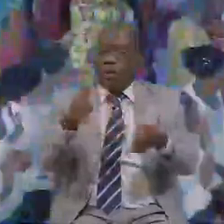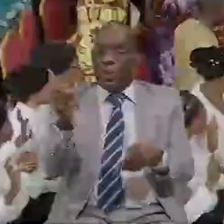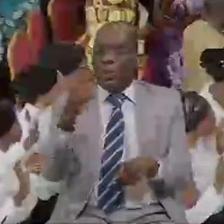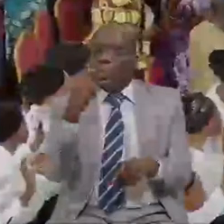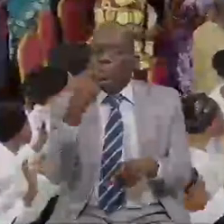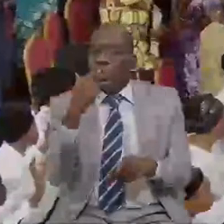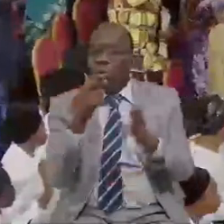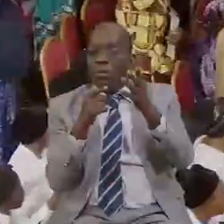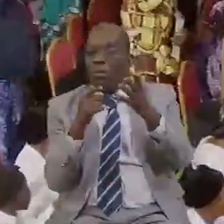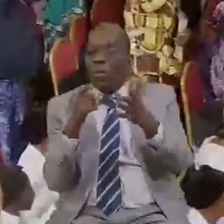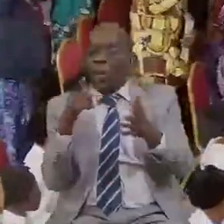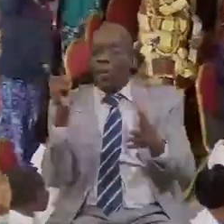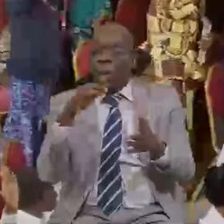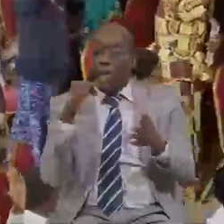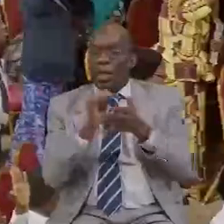Où est-il?